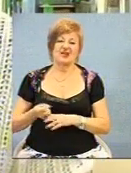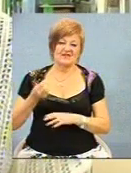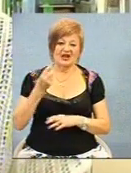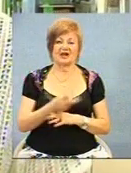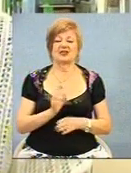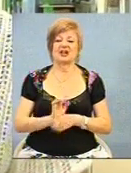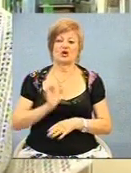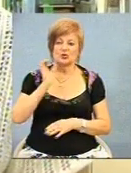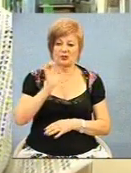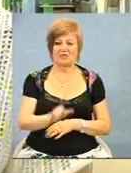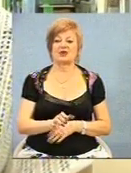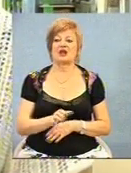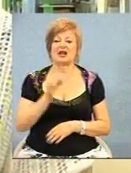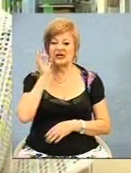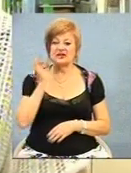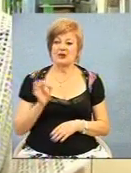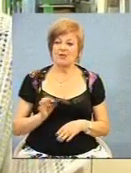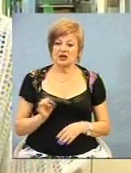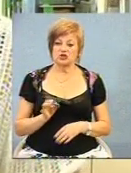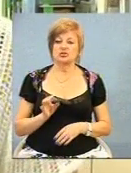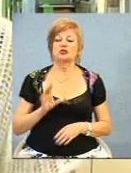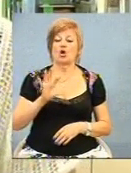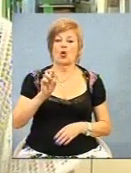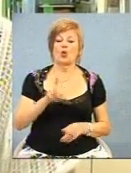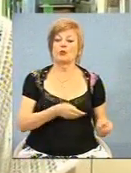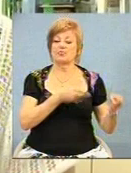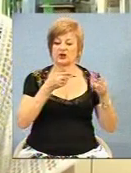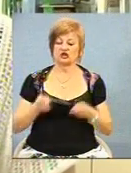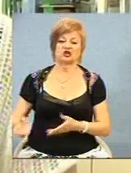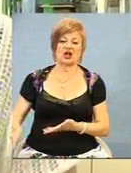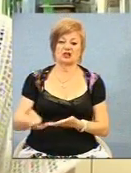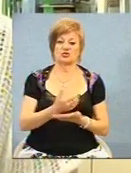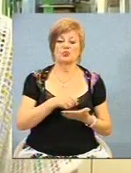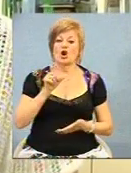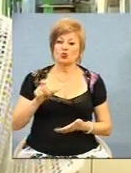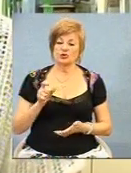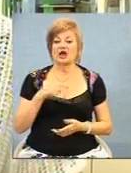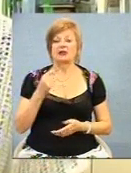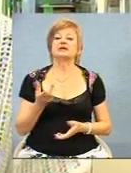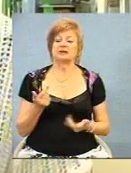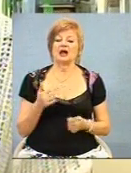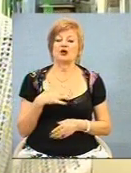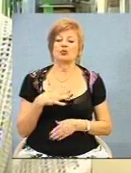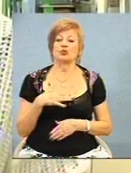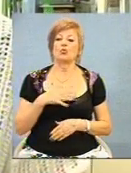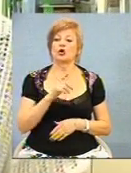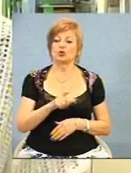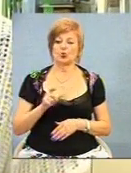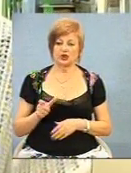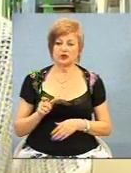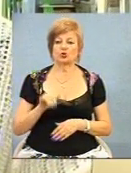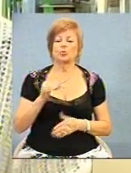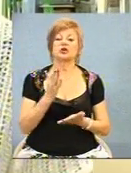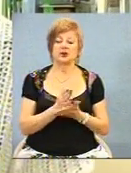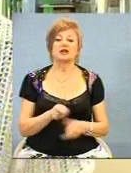чи уводили до Німеччини. І він приїжджав, забирав, казав, що це да, його люди, у них